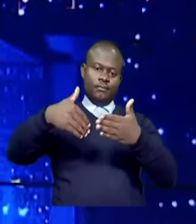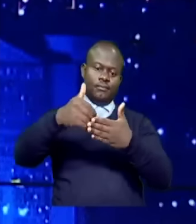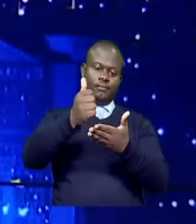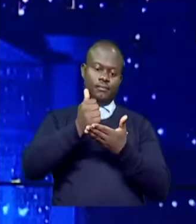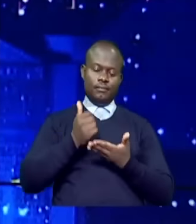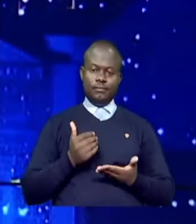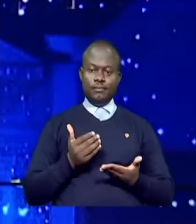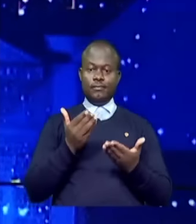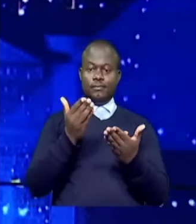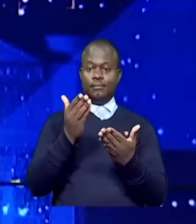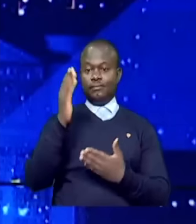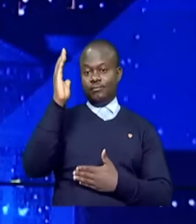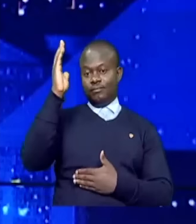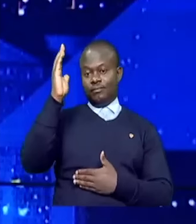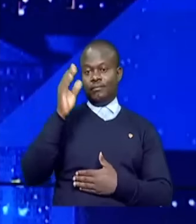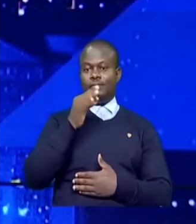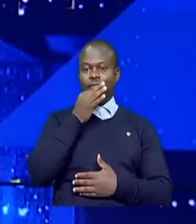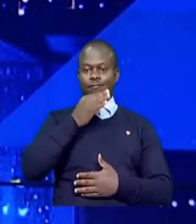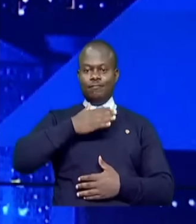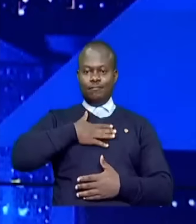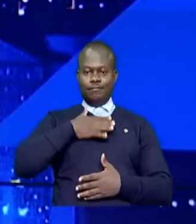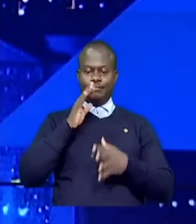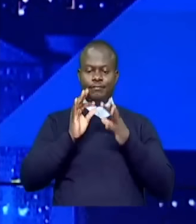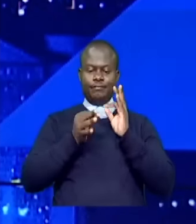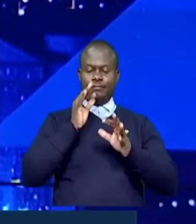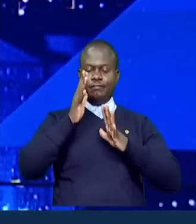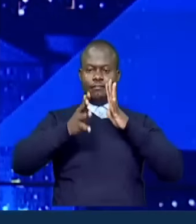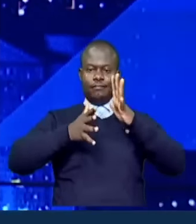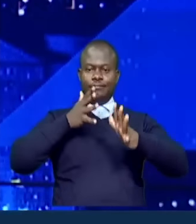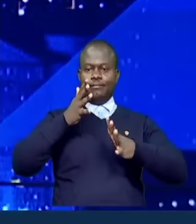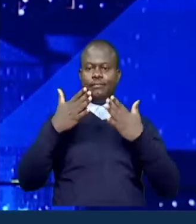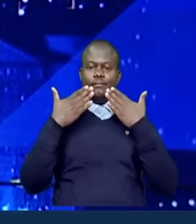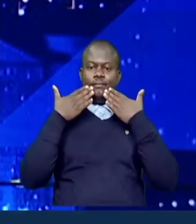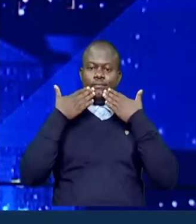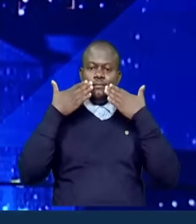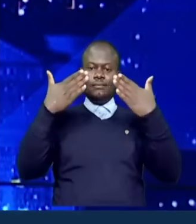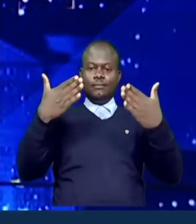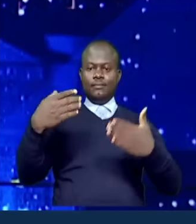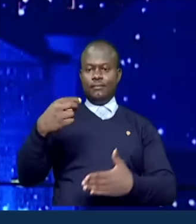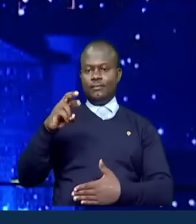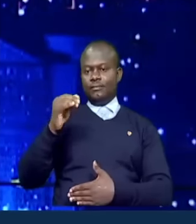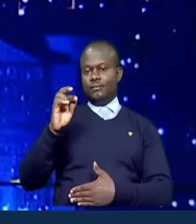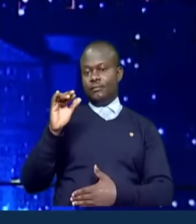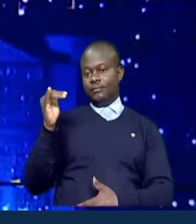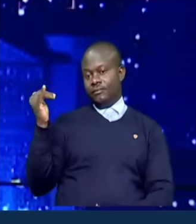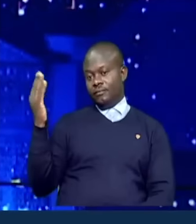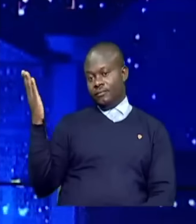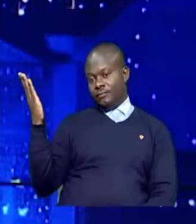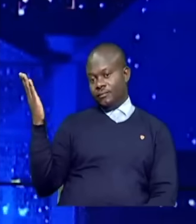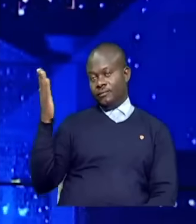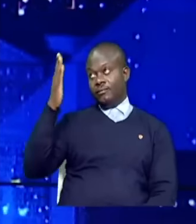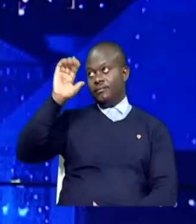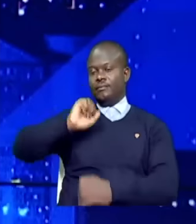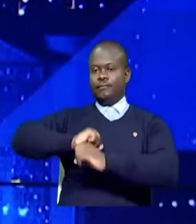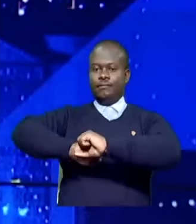aya makuru ndetse na Fidele Elizabeth Mbuto tubashimire. Njye ndi Gloria Mukamabano, Imana ibarinde.